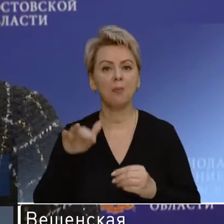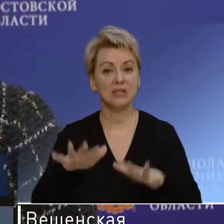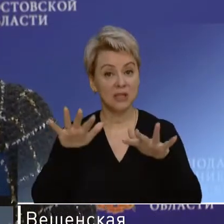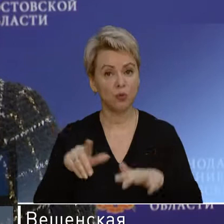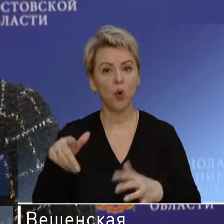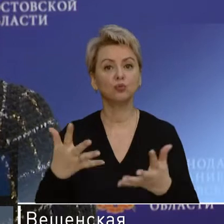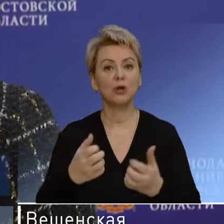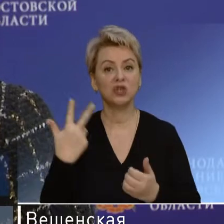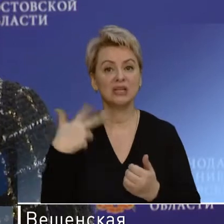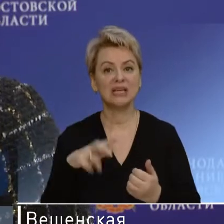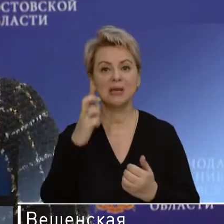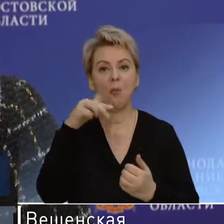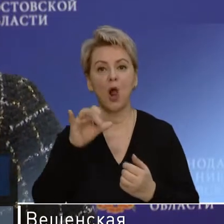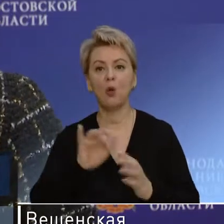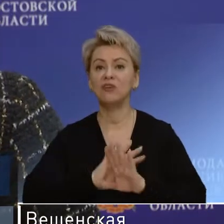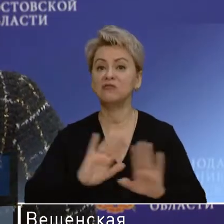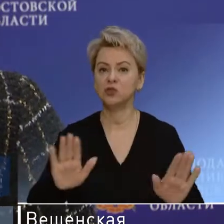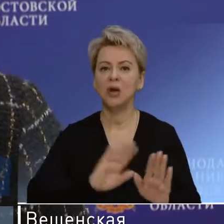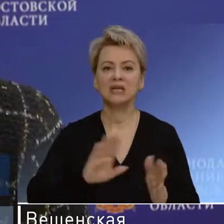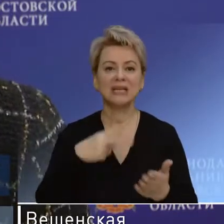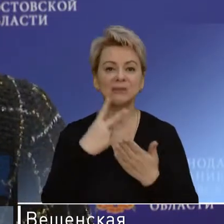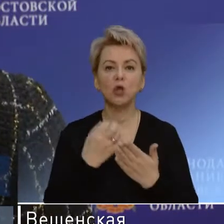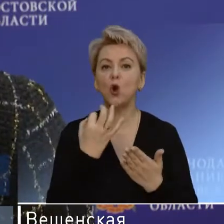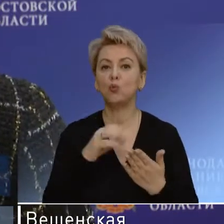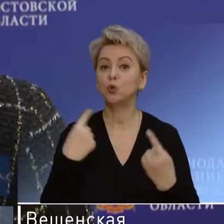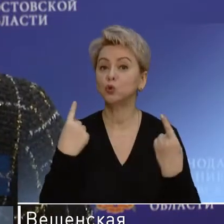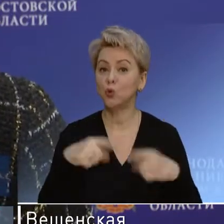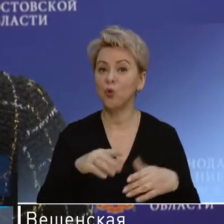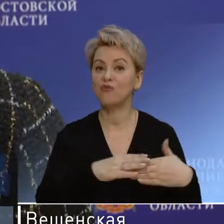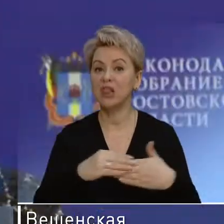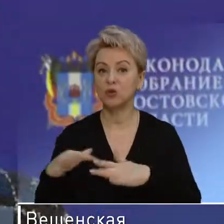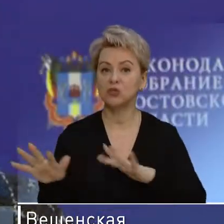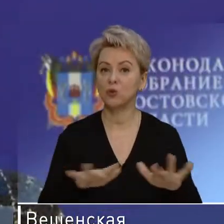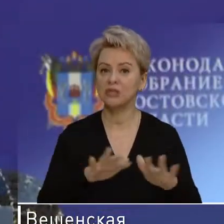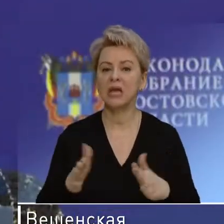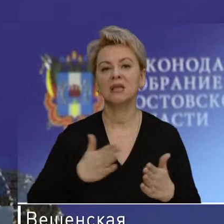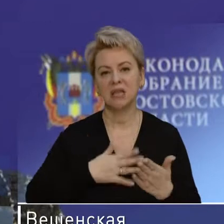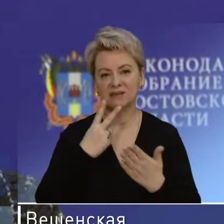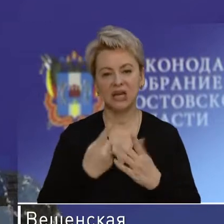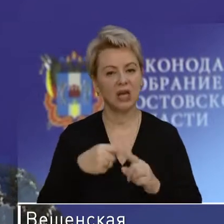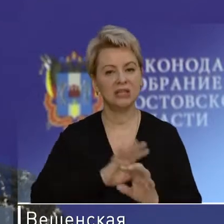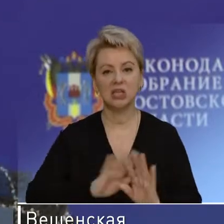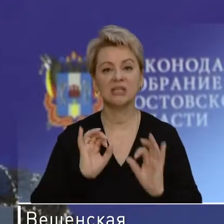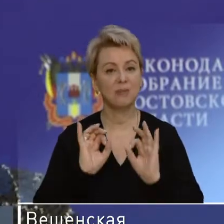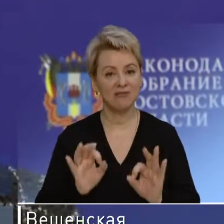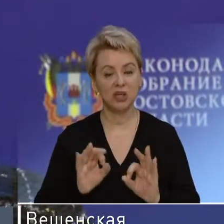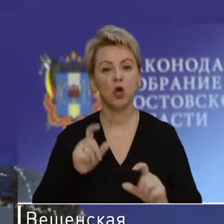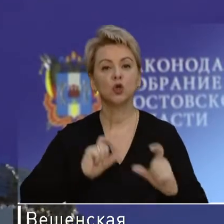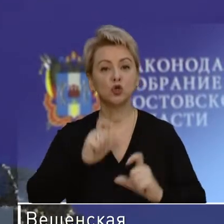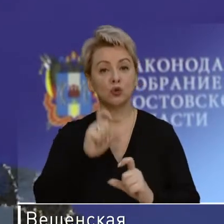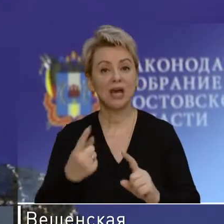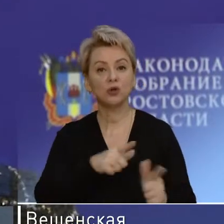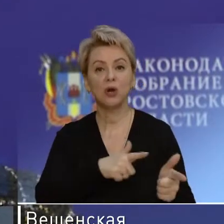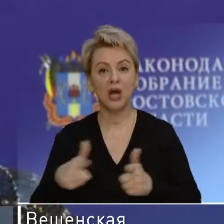то он получает 30 баллов и все. Несмотря на любую другую волонтерскую деятельность, на наш взгляд, это несправедливо. Студентов,